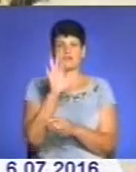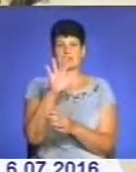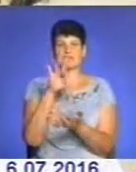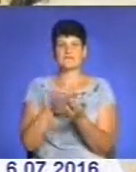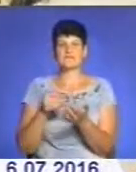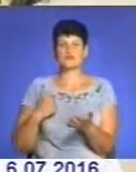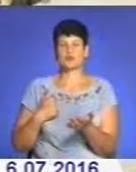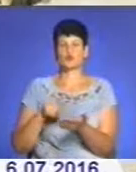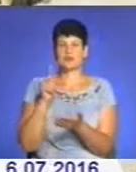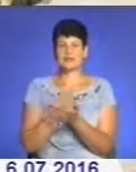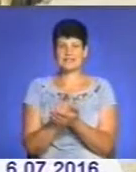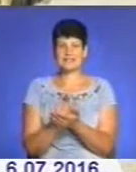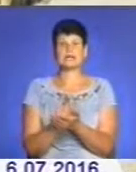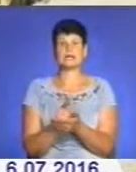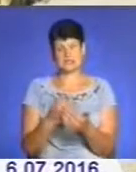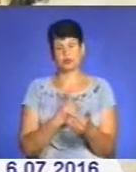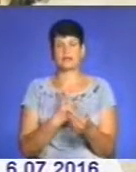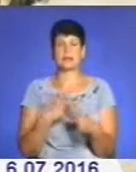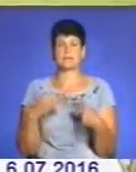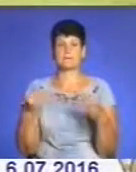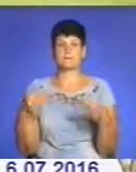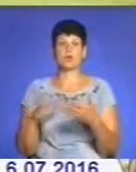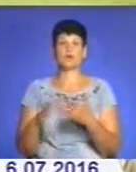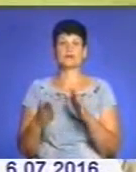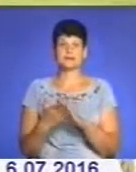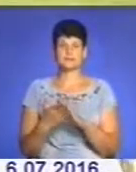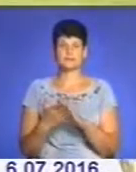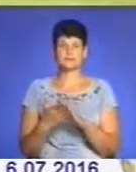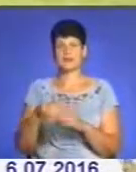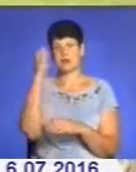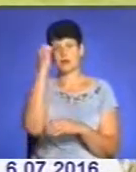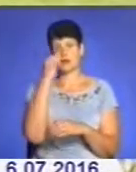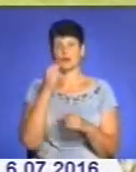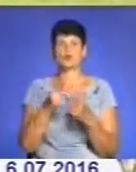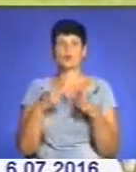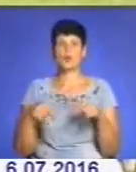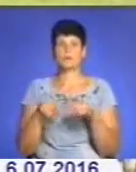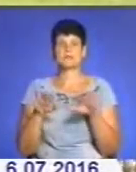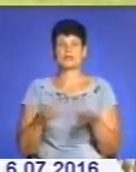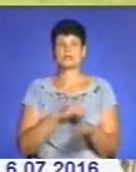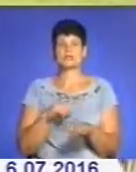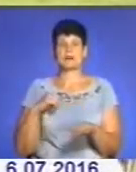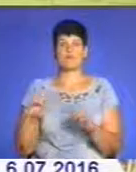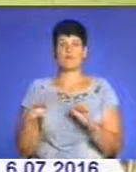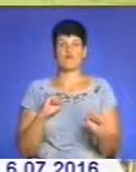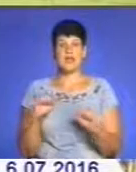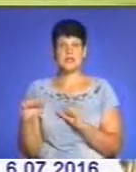військовозобов'язаних, які бажали заключити контракт. Дякуючи органам місцевого самоврядування,